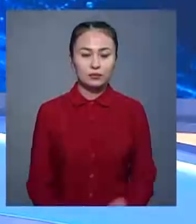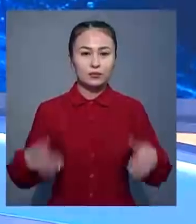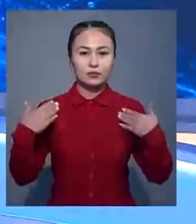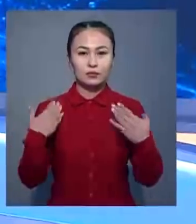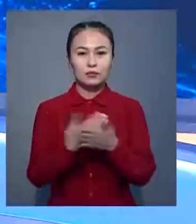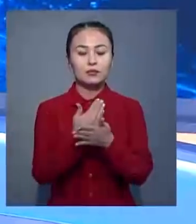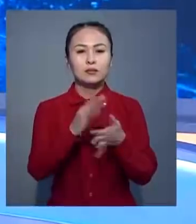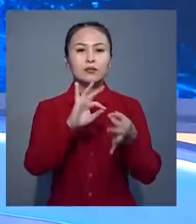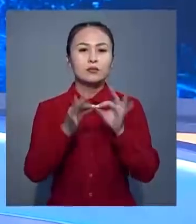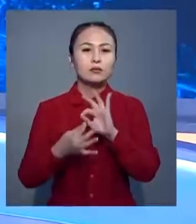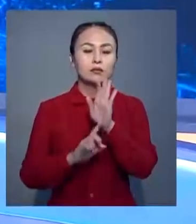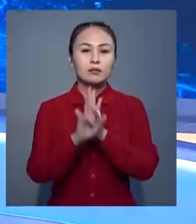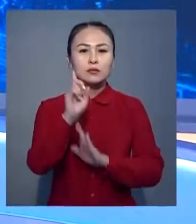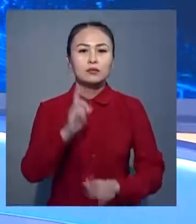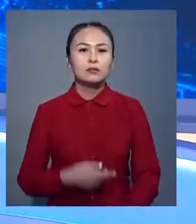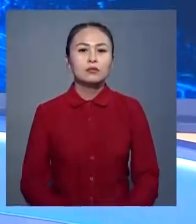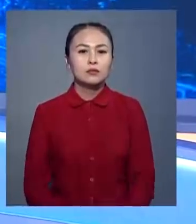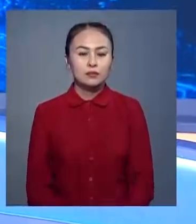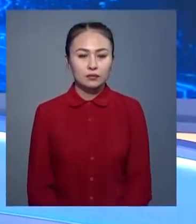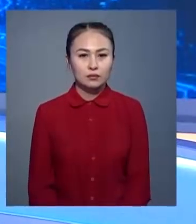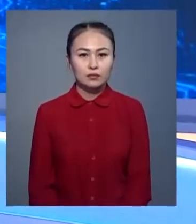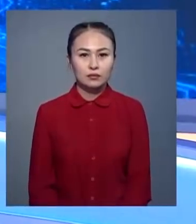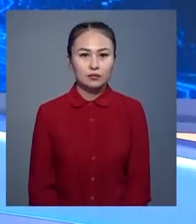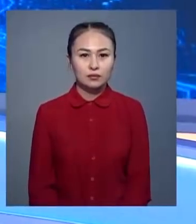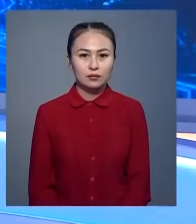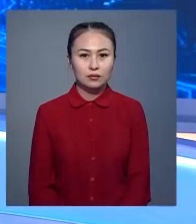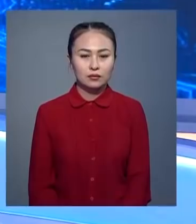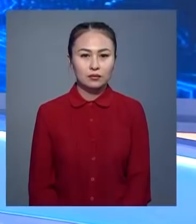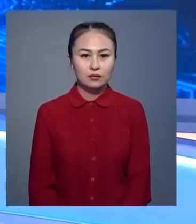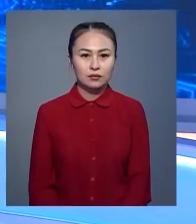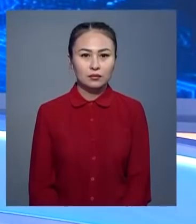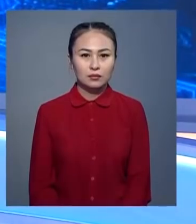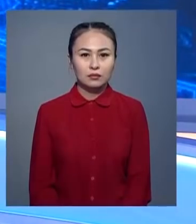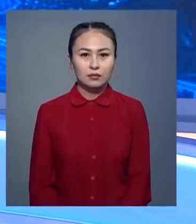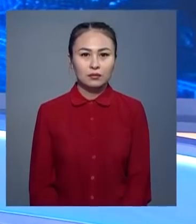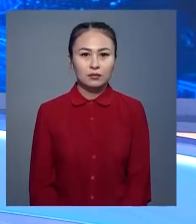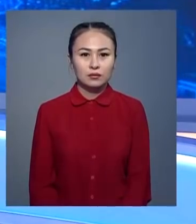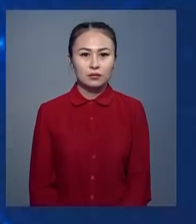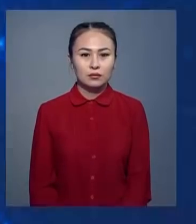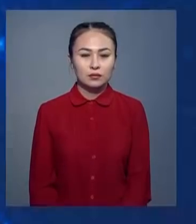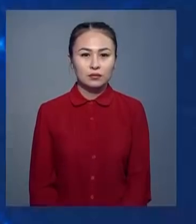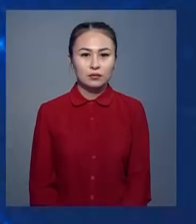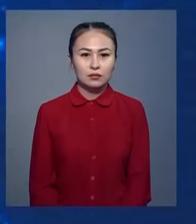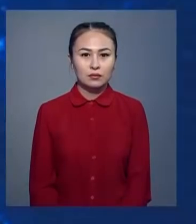Ассаламу алейкум. Тікелей эфирде жаңалықтар. Студияда Әнуарбек Жәлел және сурдо аудармашы Жанбота Сәрсенбаева.